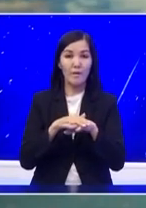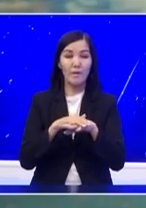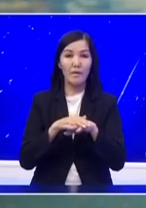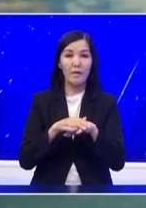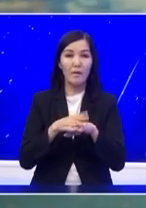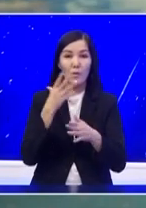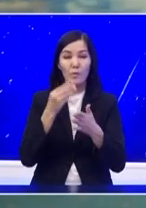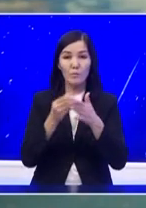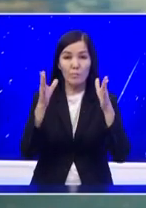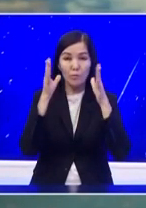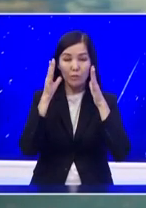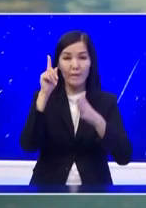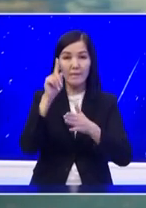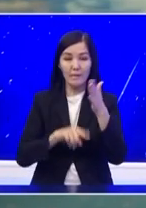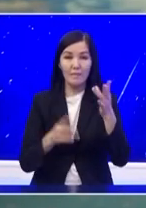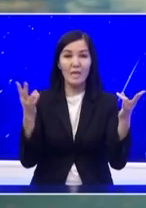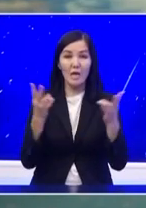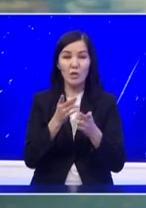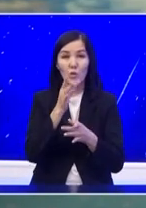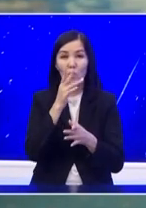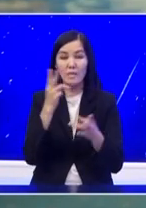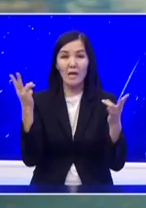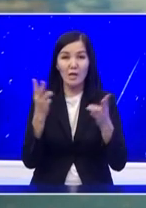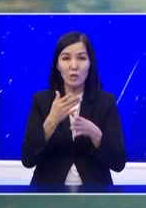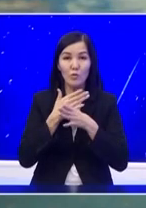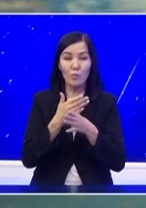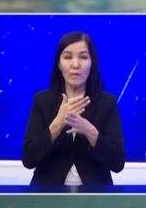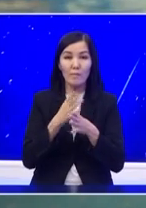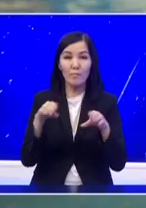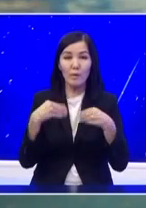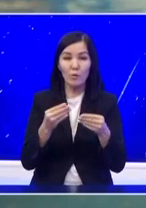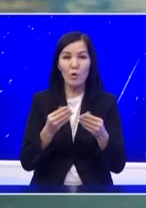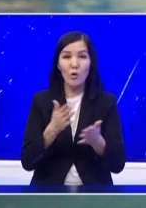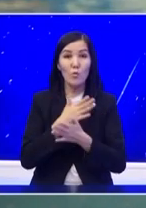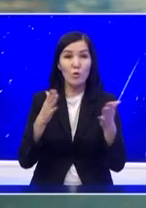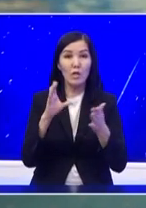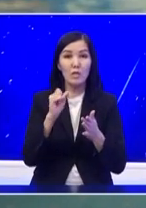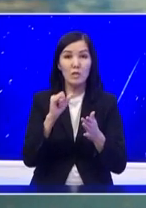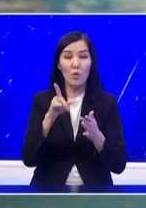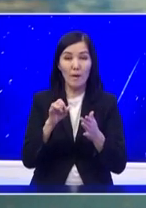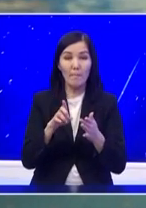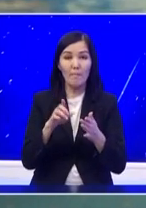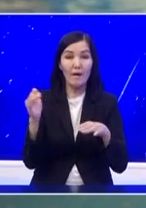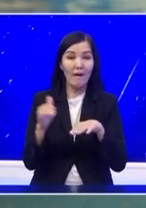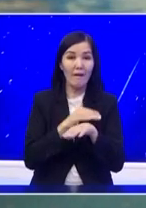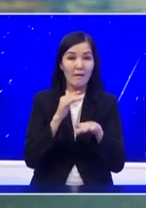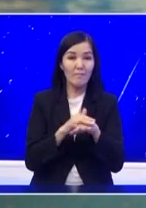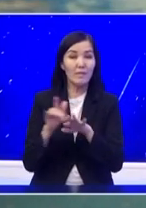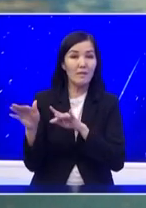дінімізде қажет уақытта қажет көмекті жасау үлкен сауапты амалдардың біріне жатады.